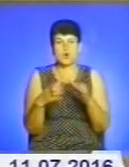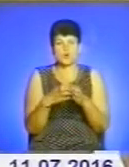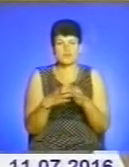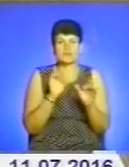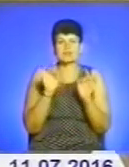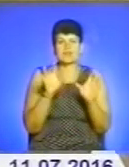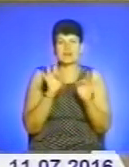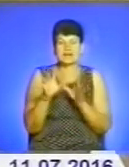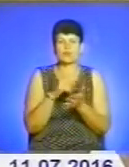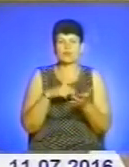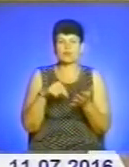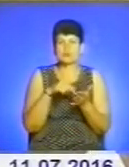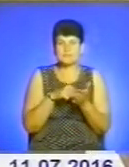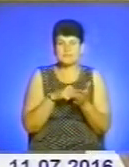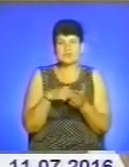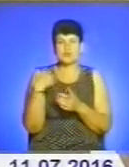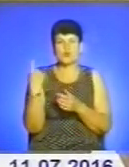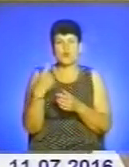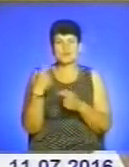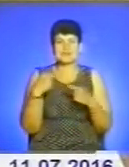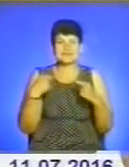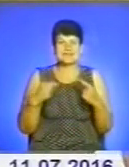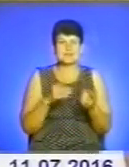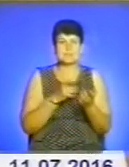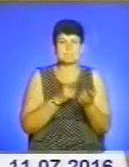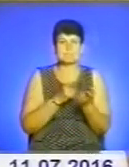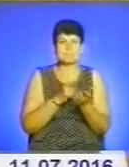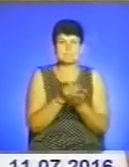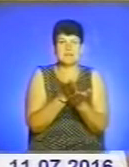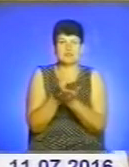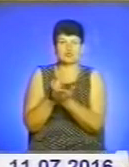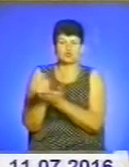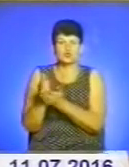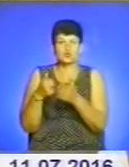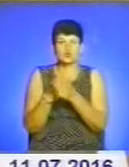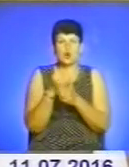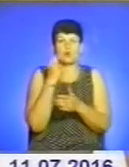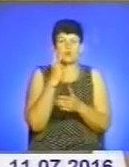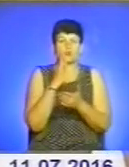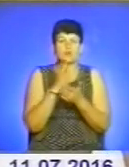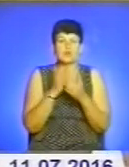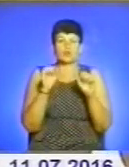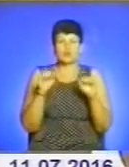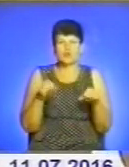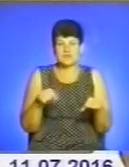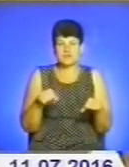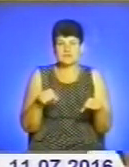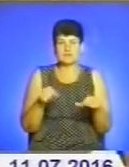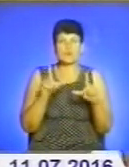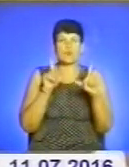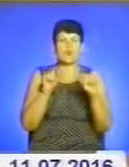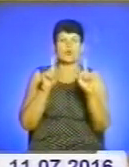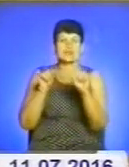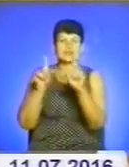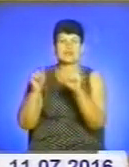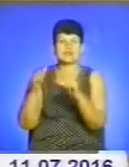як місто, так і область, різні маршрути. Тому до обіду, до основного часу мають можливість відвідувачі наші поїздити